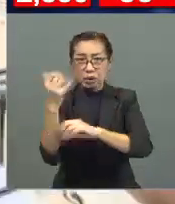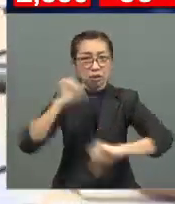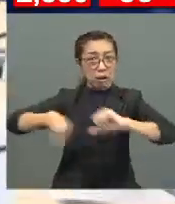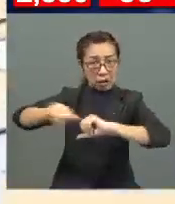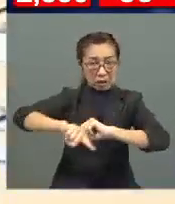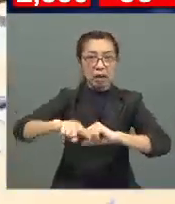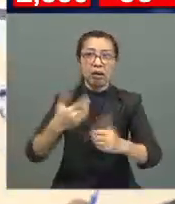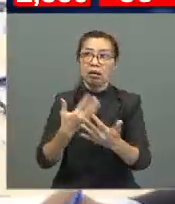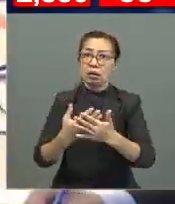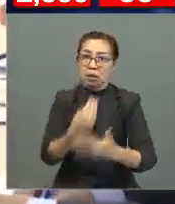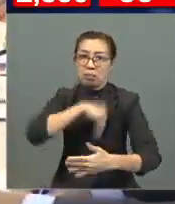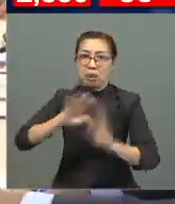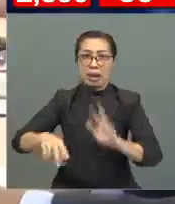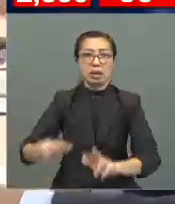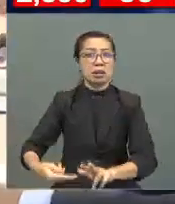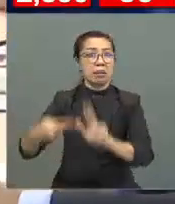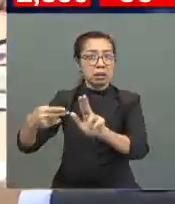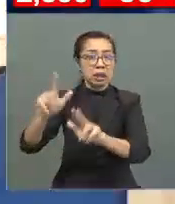กระทรวงวัฒนธรรมเสนอให้กองถ่ายทำภาพยนตร์รายการโทรทัศน์สามารถที่จะดำเนินการได้เพราะมูลค่าทางเศรษฐกิจของอุตสาหกรรมบันเทิงมีมูลค่ากว่าสามหมื่นล้านบาทแต่ในช่วง2